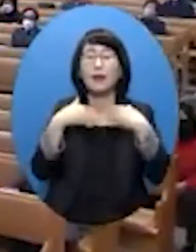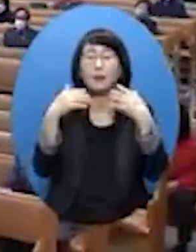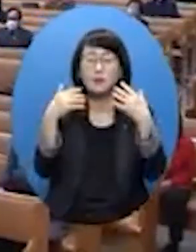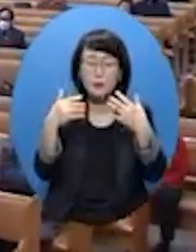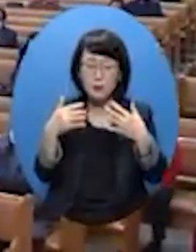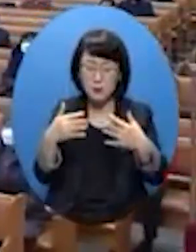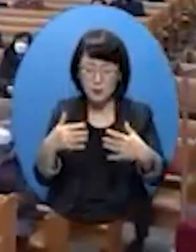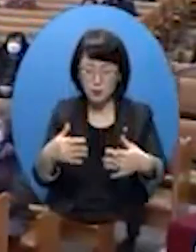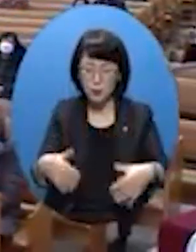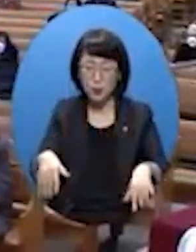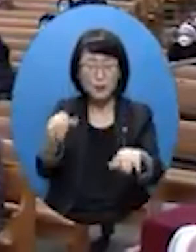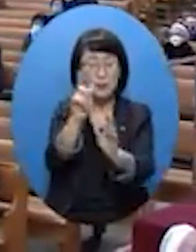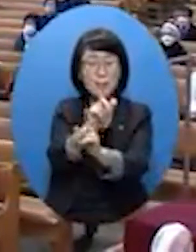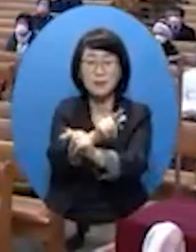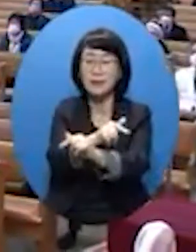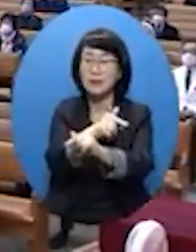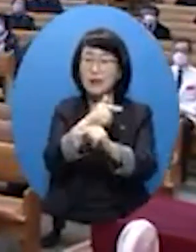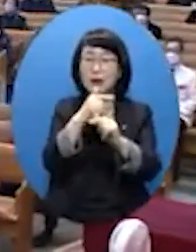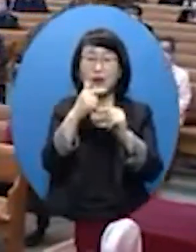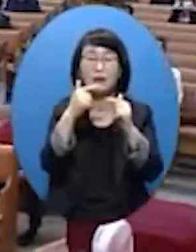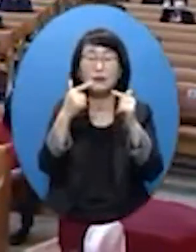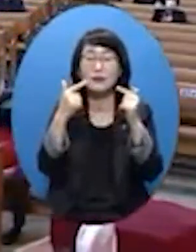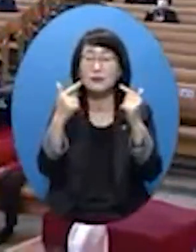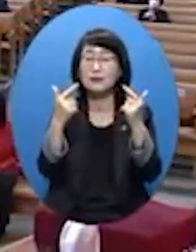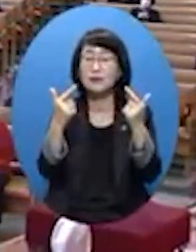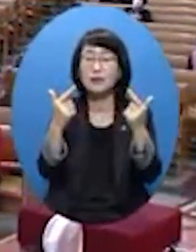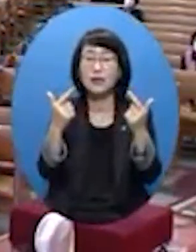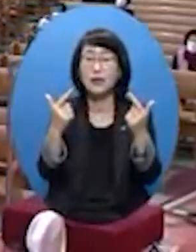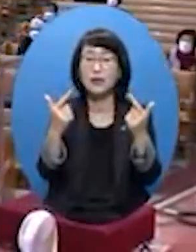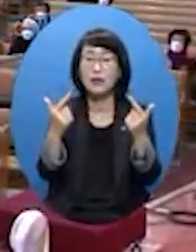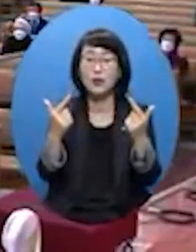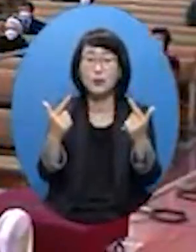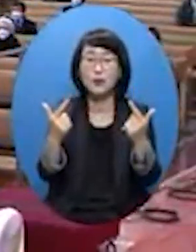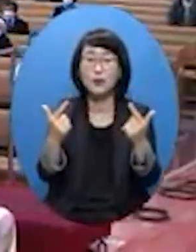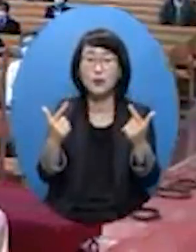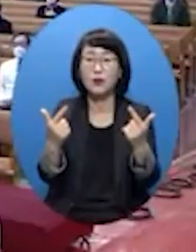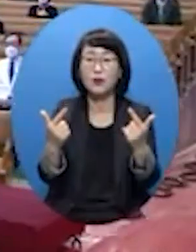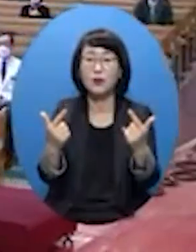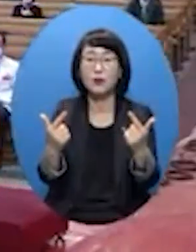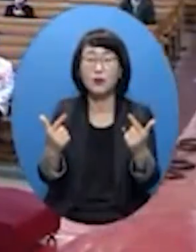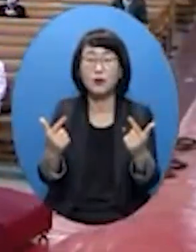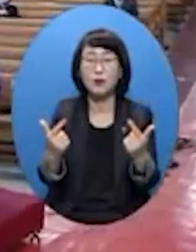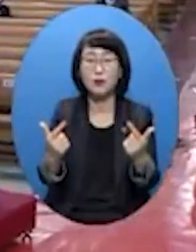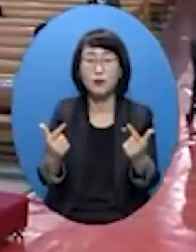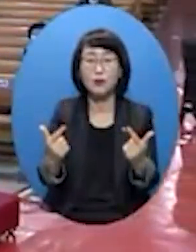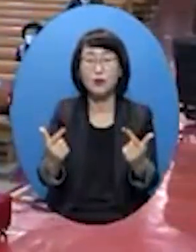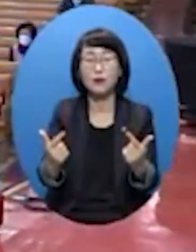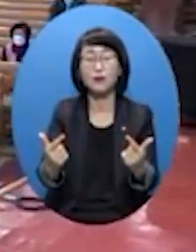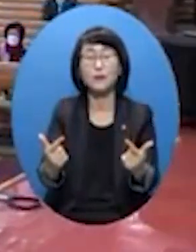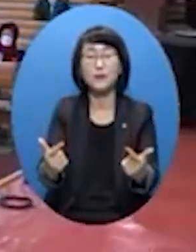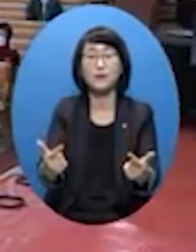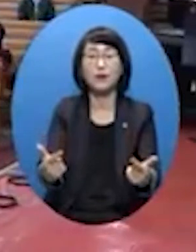우라 r&b 이곳 제외해야 예 아 며 언어